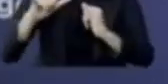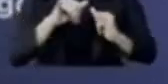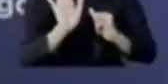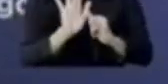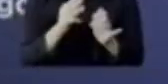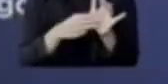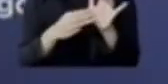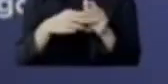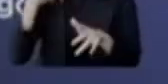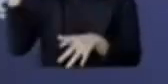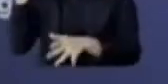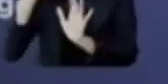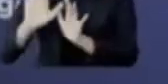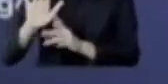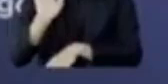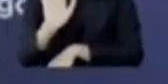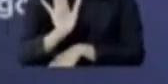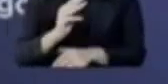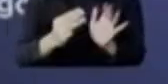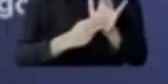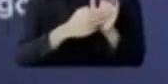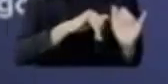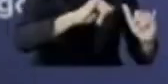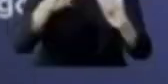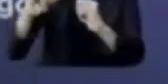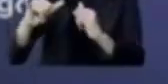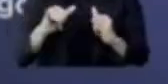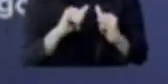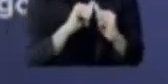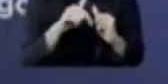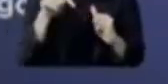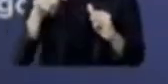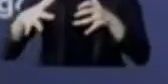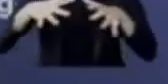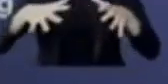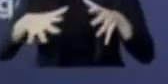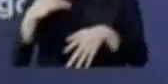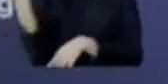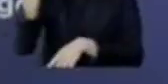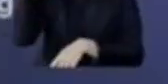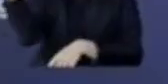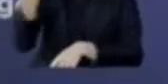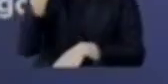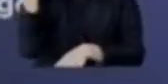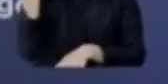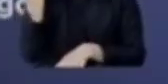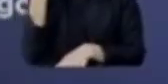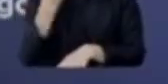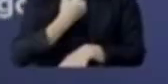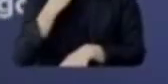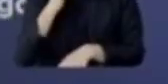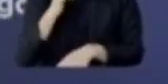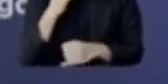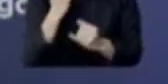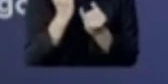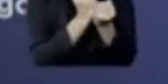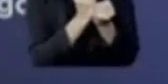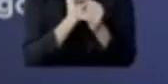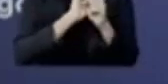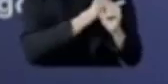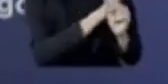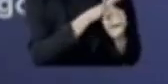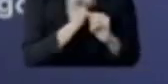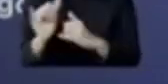masalah pemerintah, tapi masalah semuanya. Dan ini adalah bencana nasional. Dan inilah yang harus kita hadapi